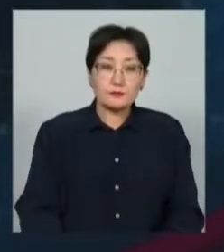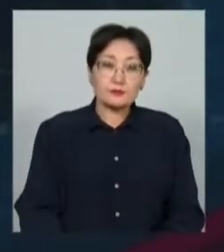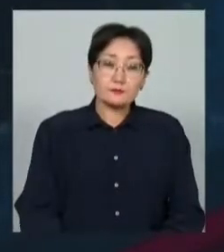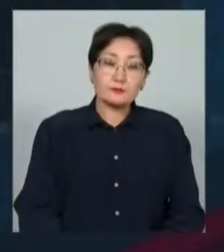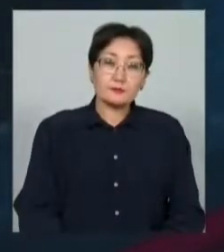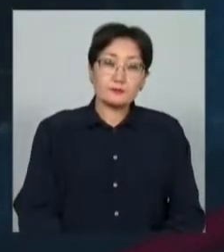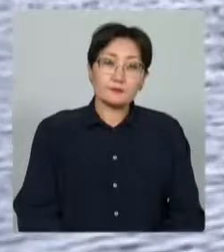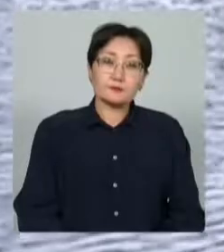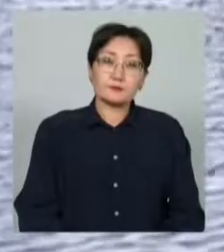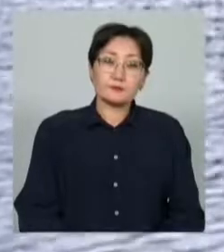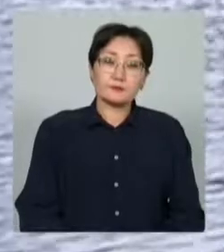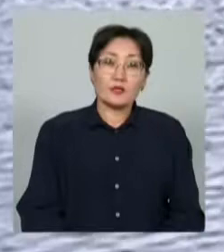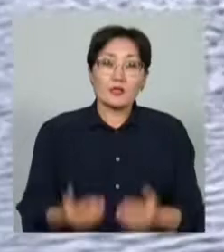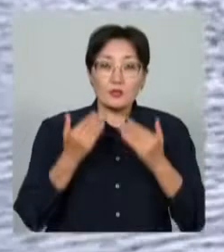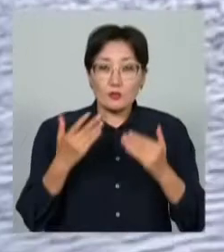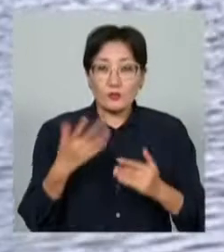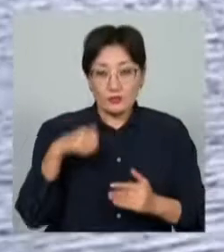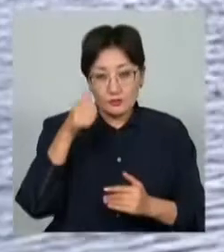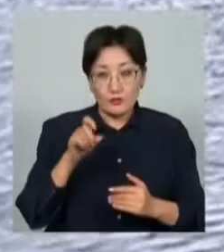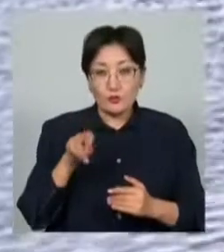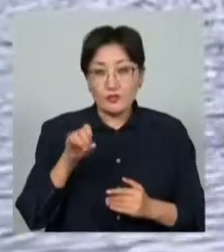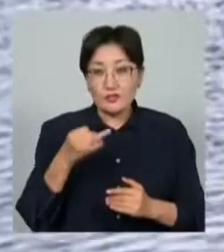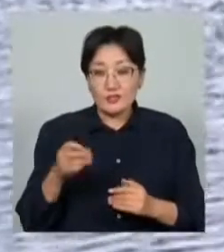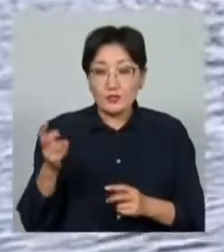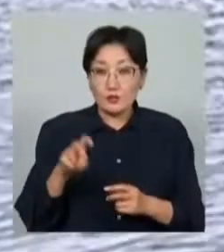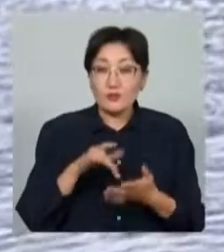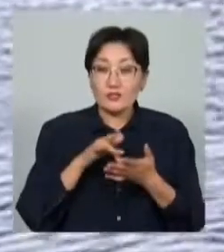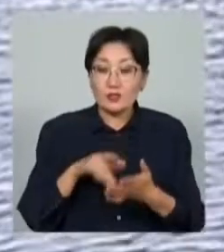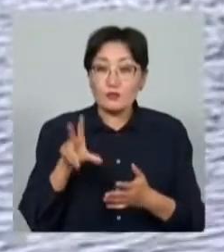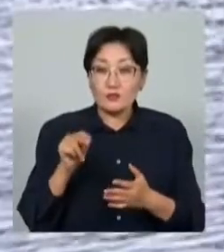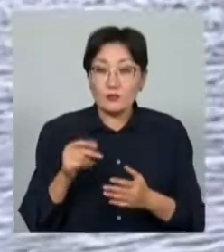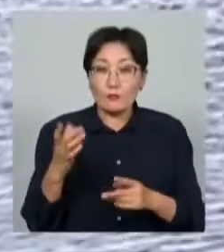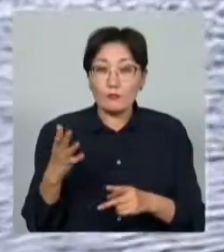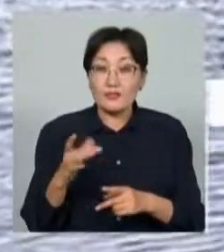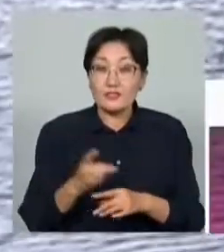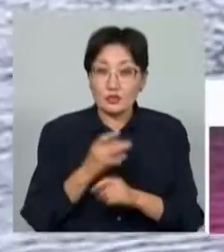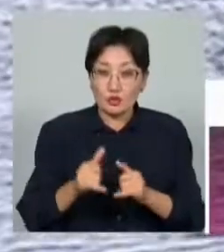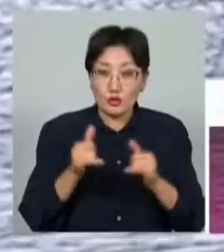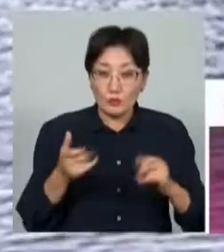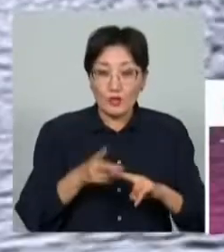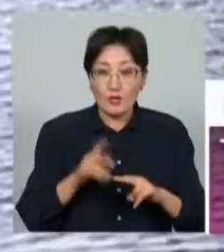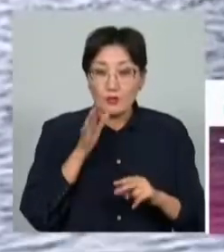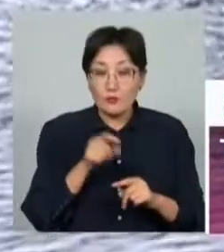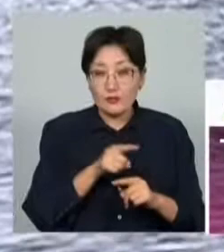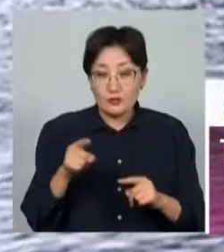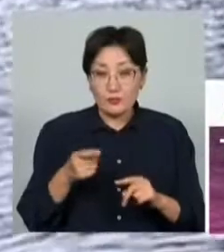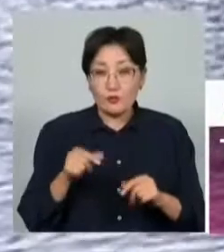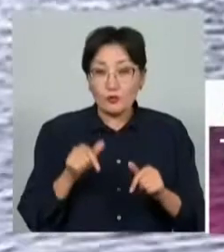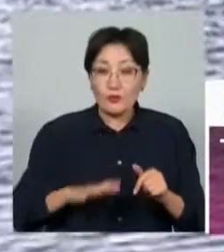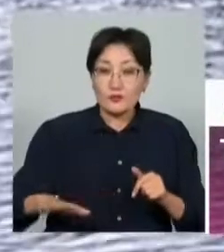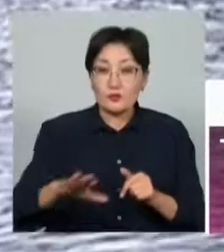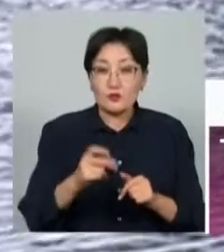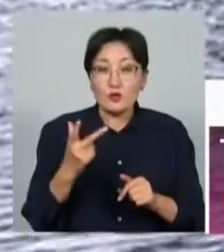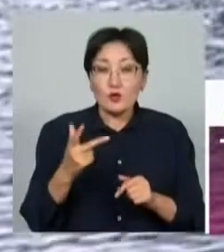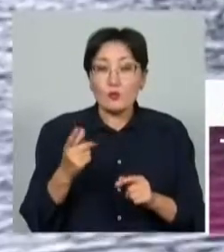қатысын. Соңғы 5 жылда Көлсайға келетін туристердің саны 5 есеге артқан. Осы уақыт аралығында бұл маңда